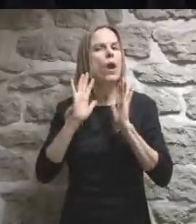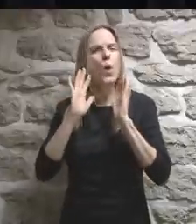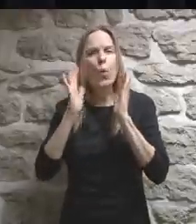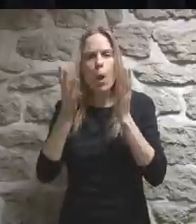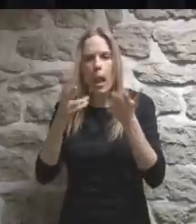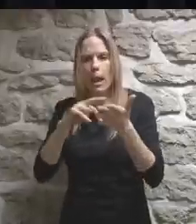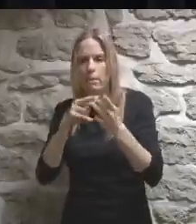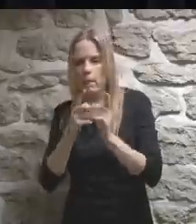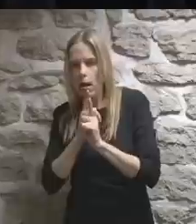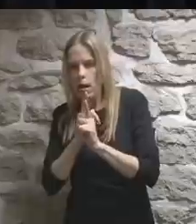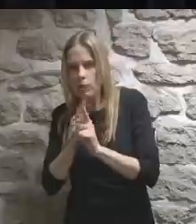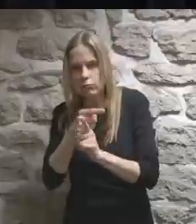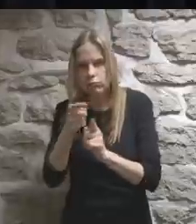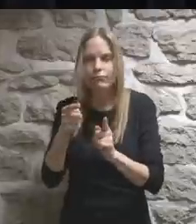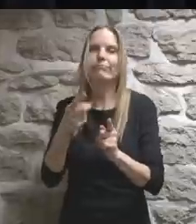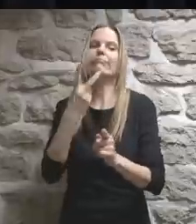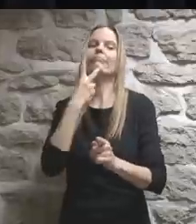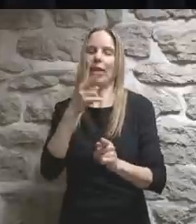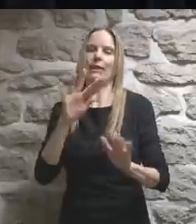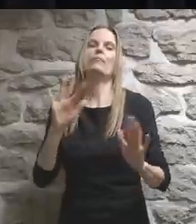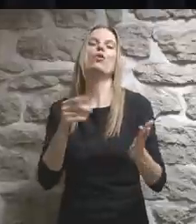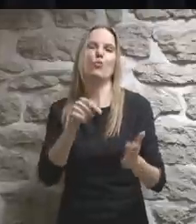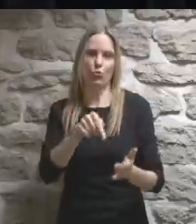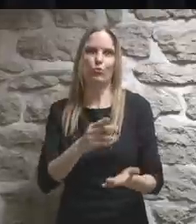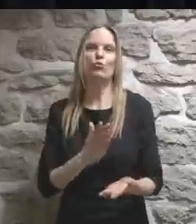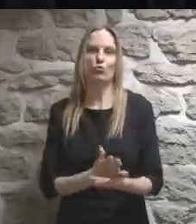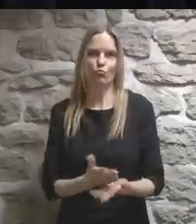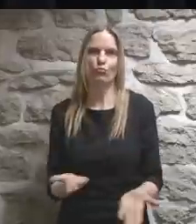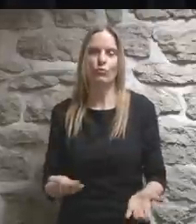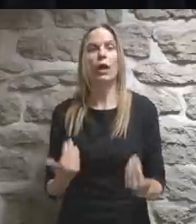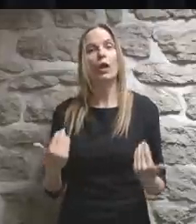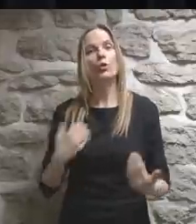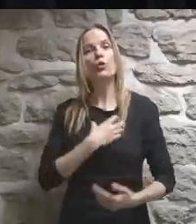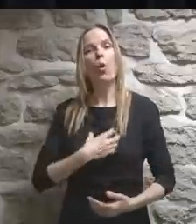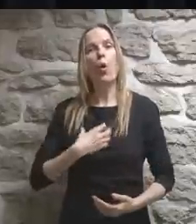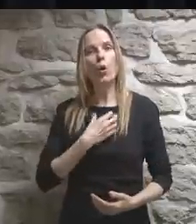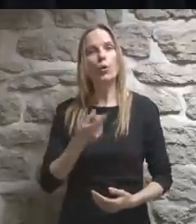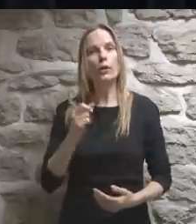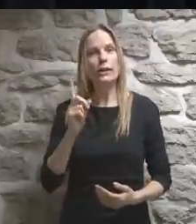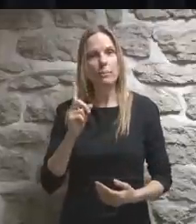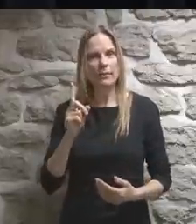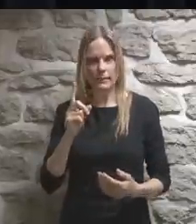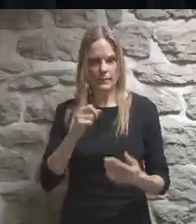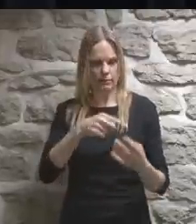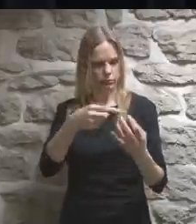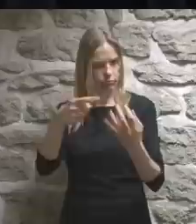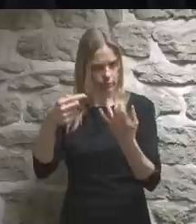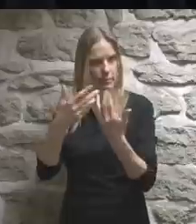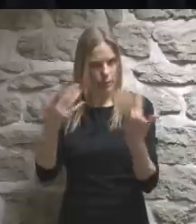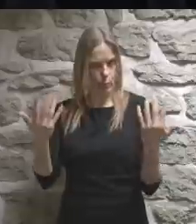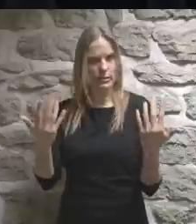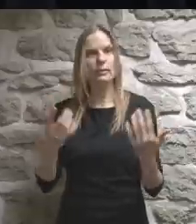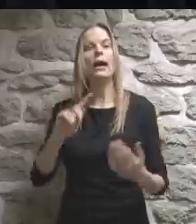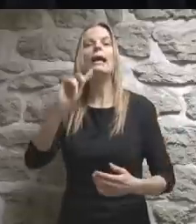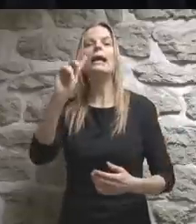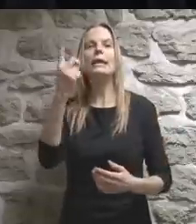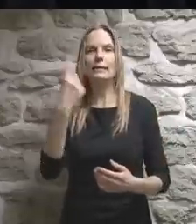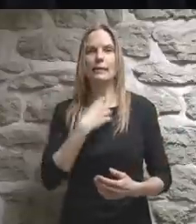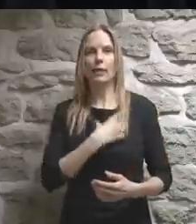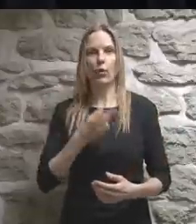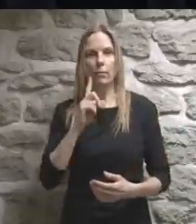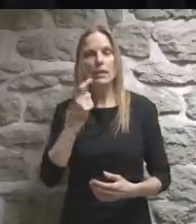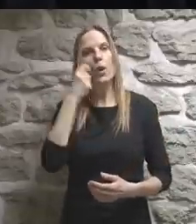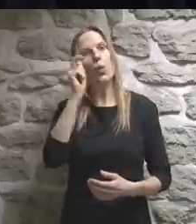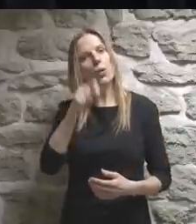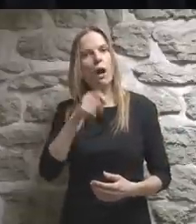rullumist. Nüüd oluline on edasi vaates mitu aspekti. Esiteks see, kuidas me saame